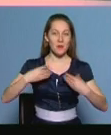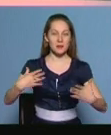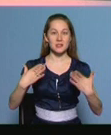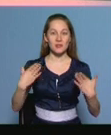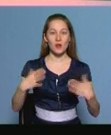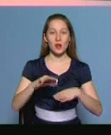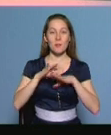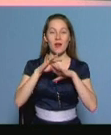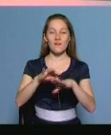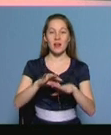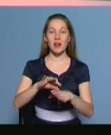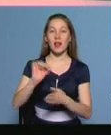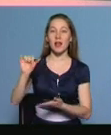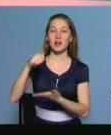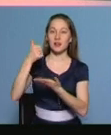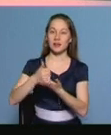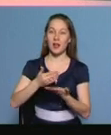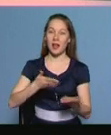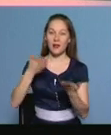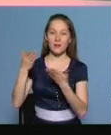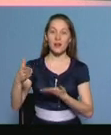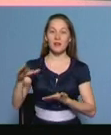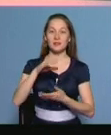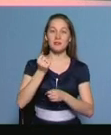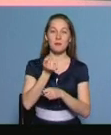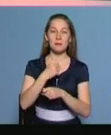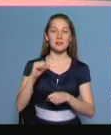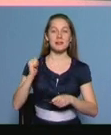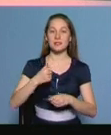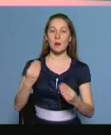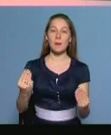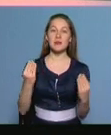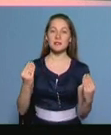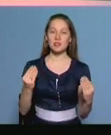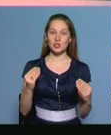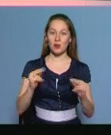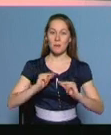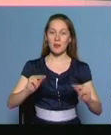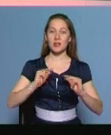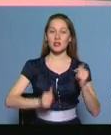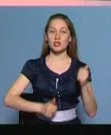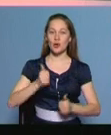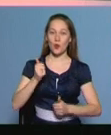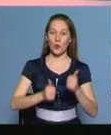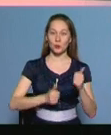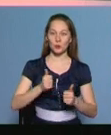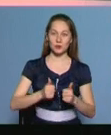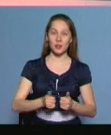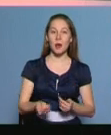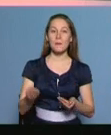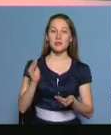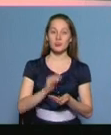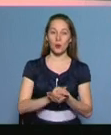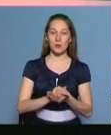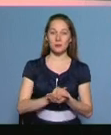провели в резиденции главы. Приглашение получили победители самых престижных педагогических конкурсов. С лучшими наставниками детей познакомилась